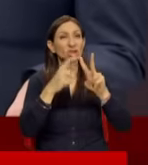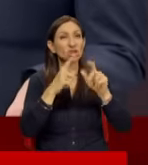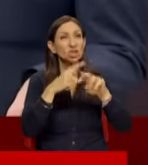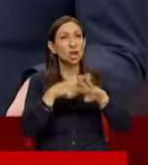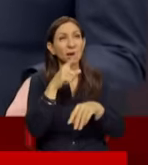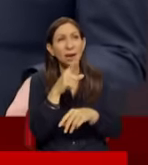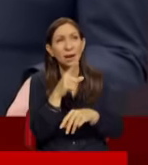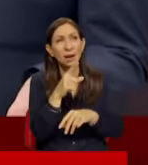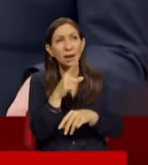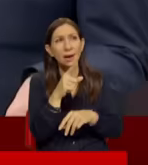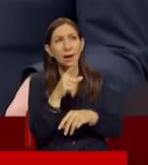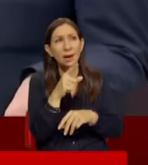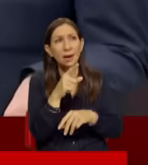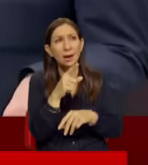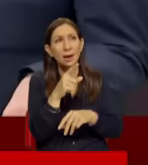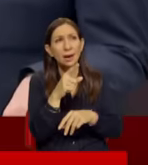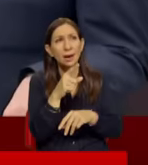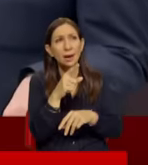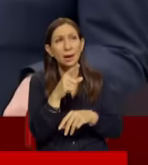miyiz? Gelsin.